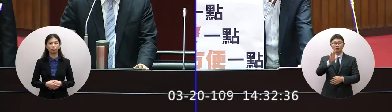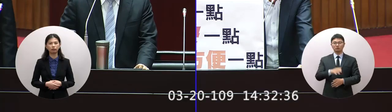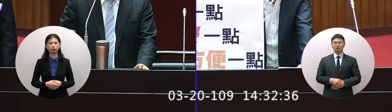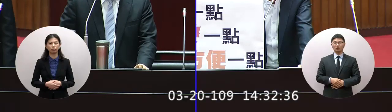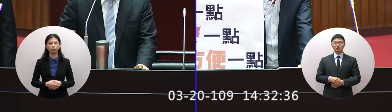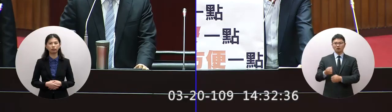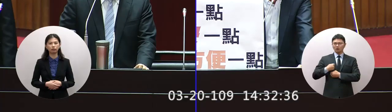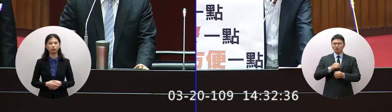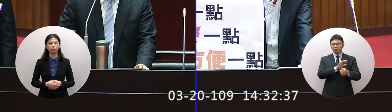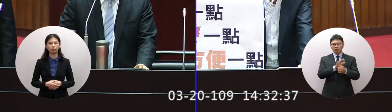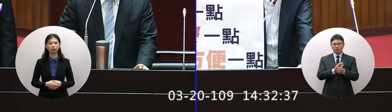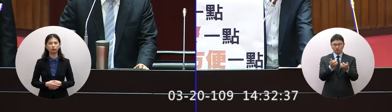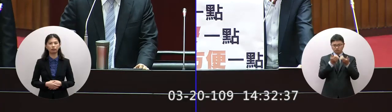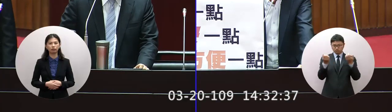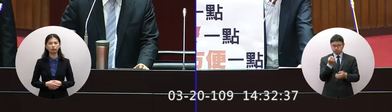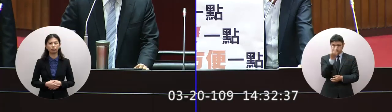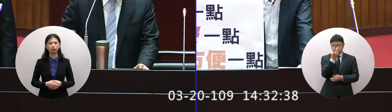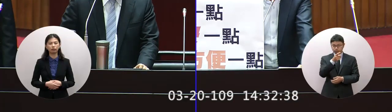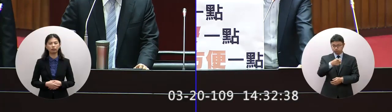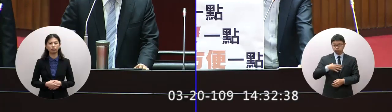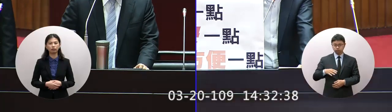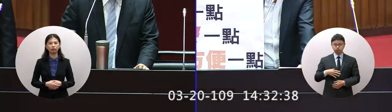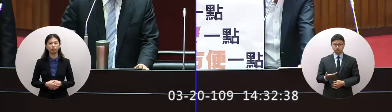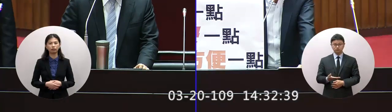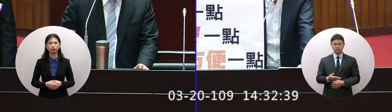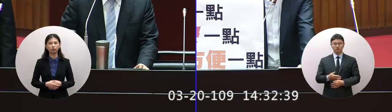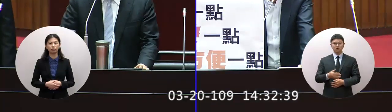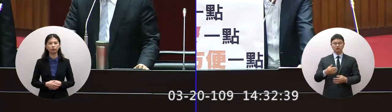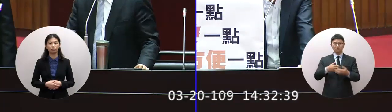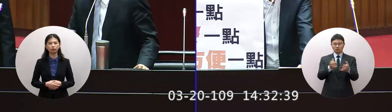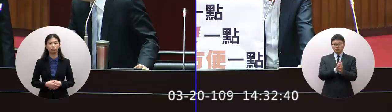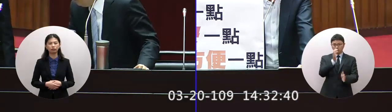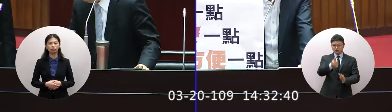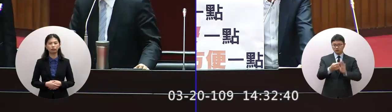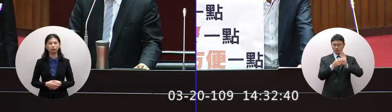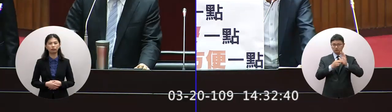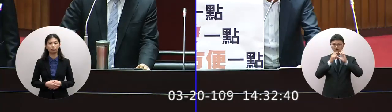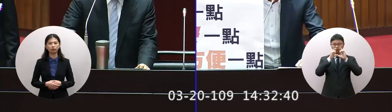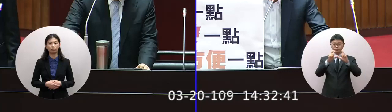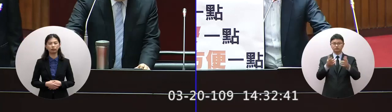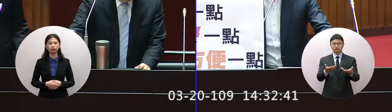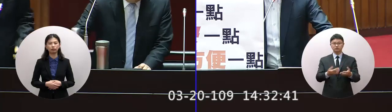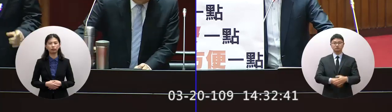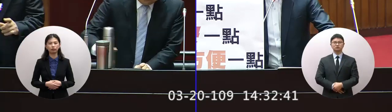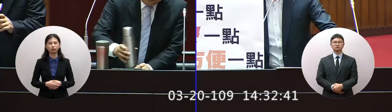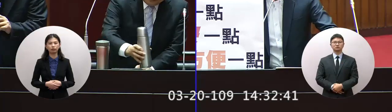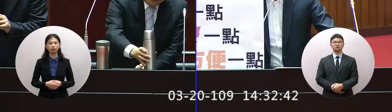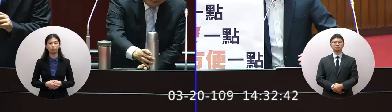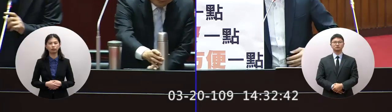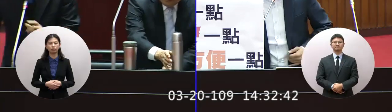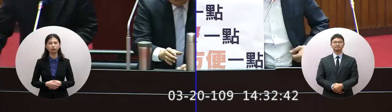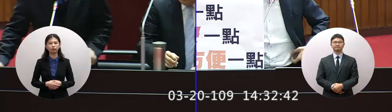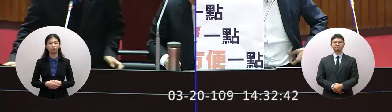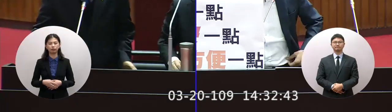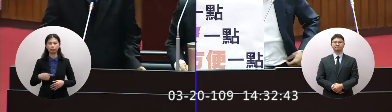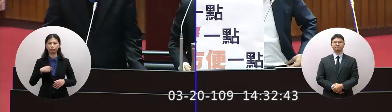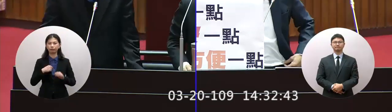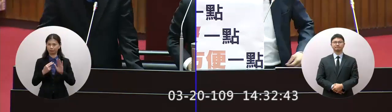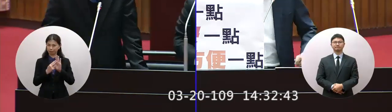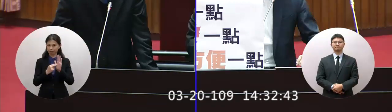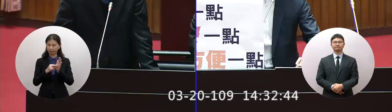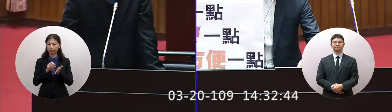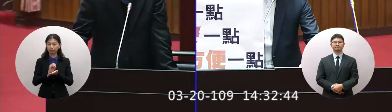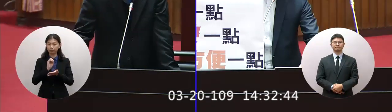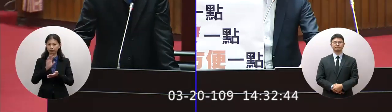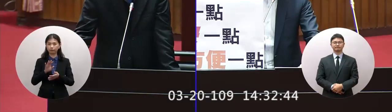成两大部分。我想院长，你晓得是哪两大部分吗？或者部长在旁边也可以说明一下是哪两大部分。 跟委员报告，我